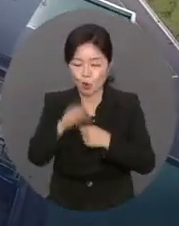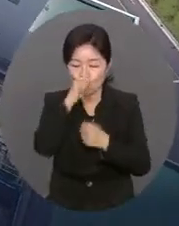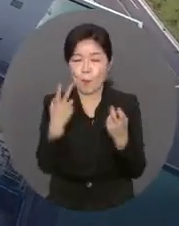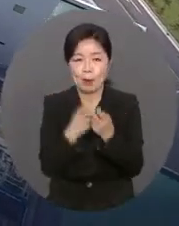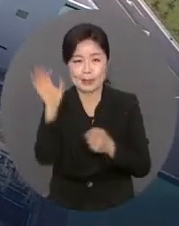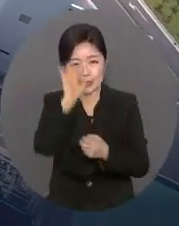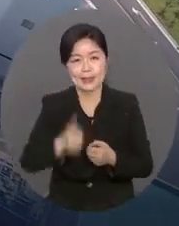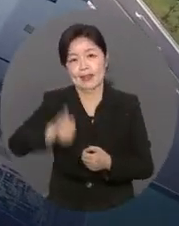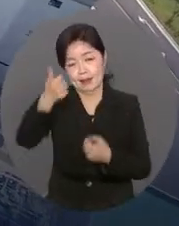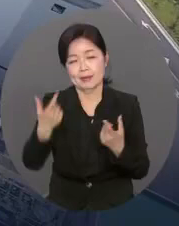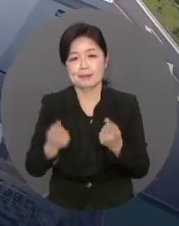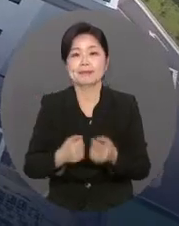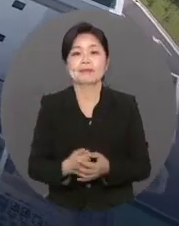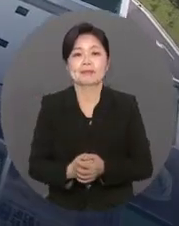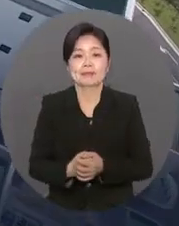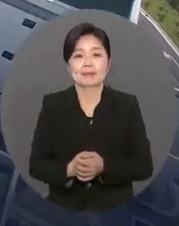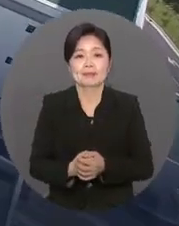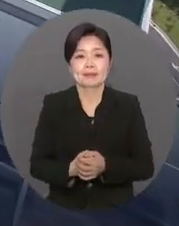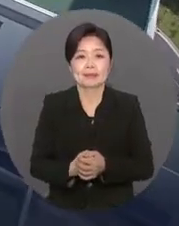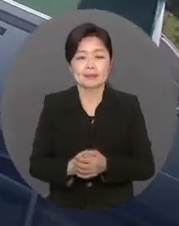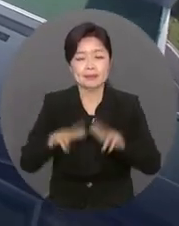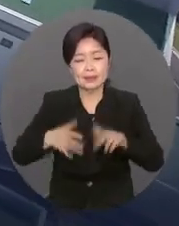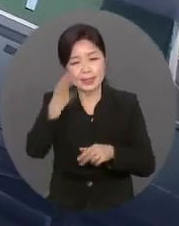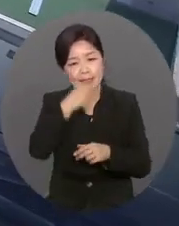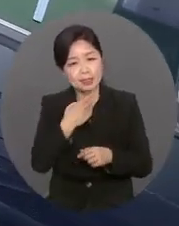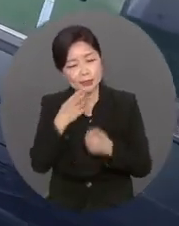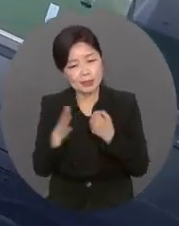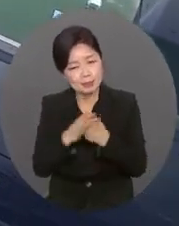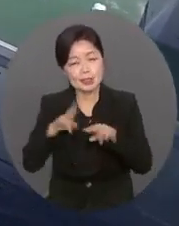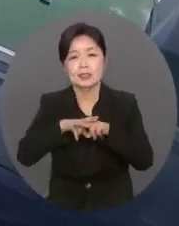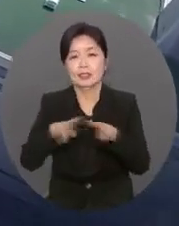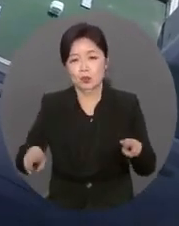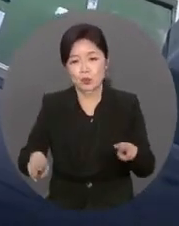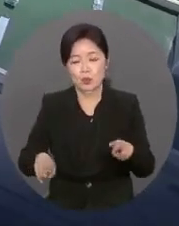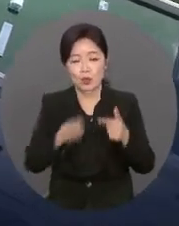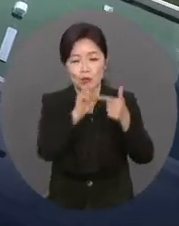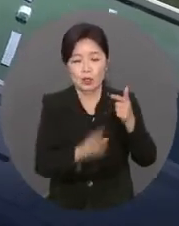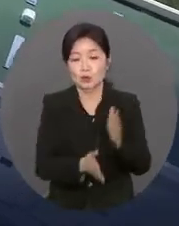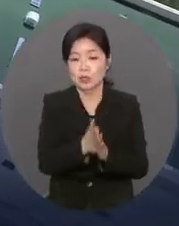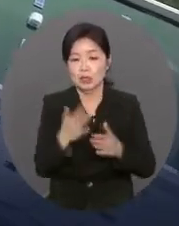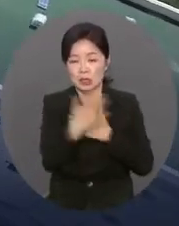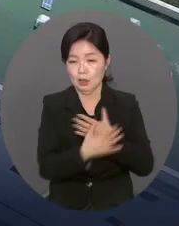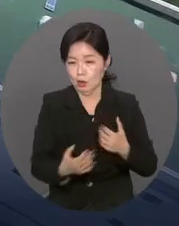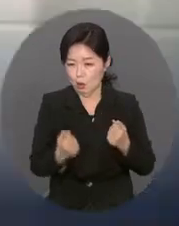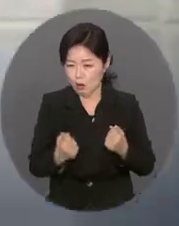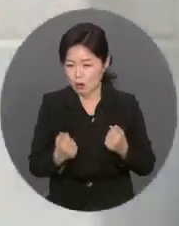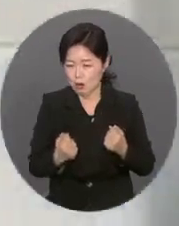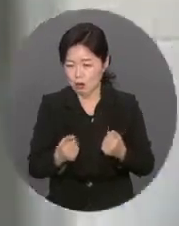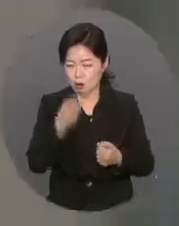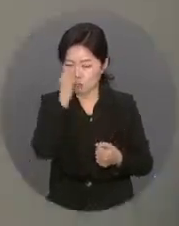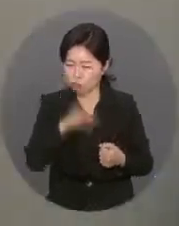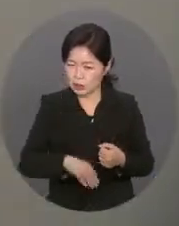공무원들의 선배서가 엮여 있기 때문에 실익이 없다고 해서 추수한 건데 결국 나주 시민의 건강과 안전은 무시한 채